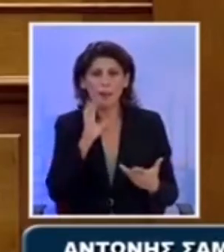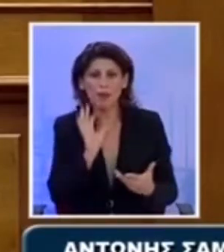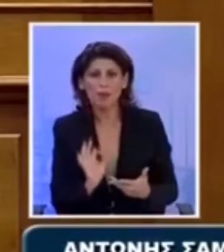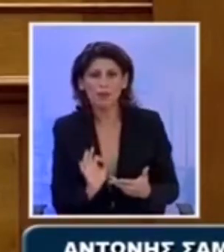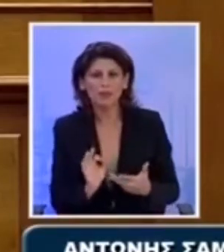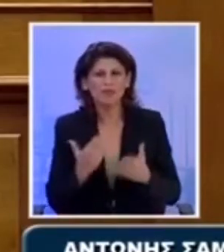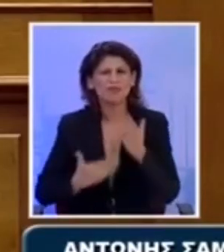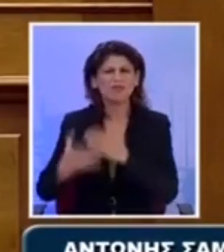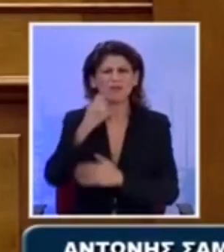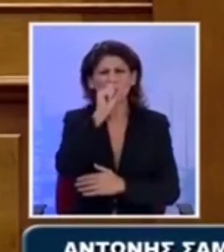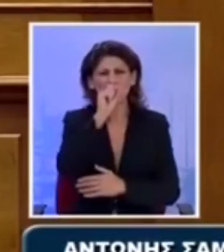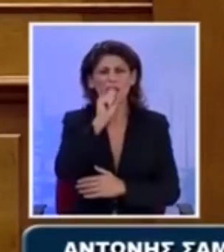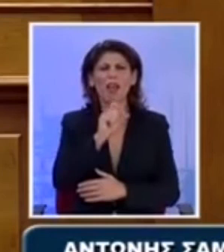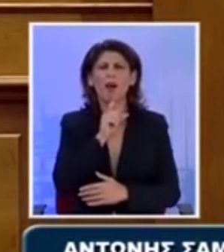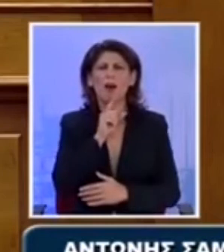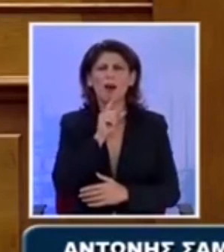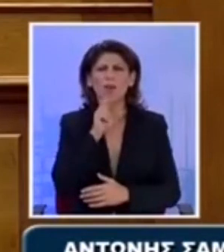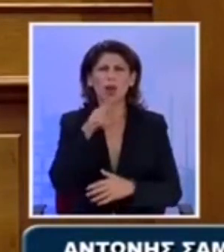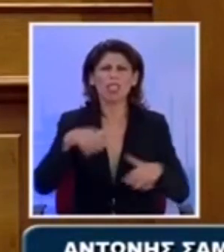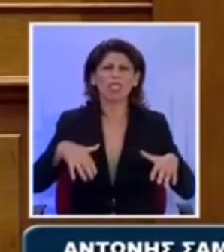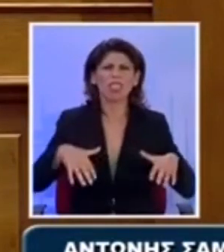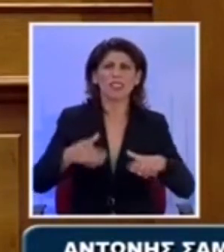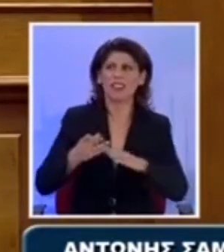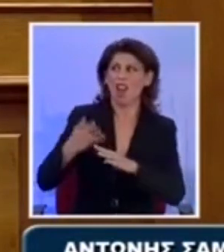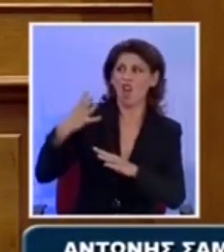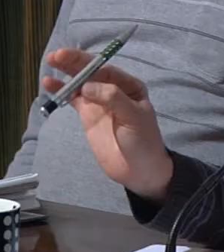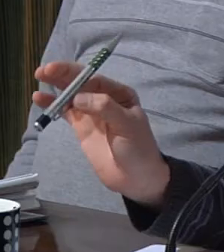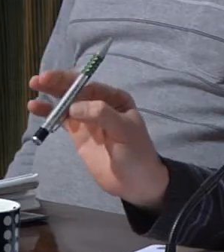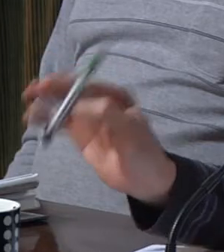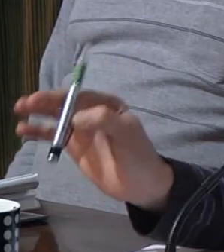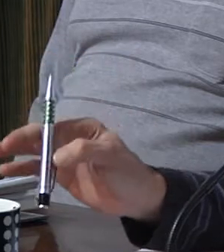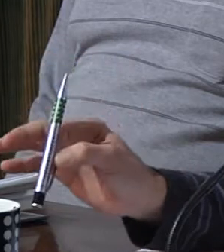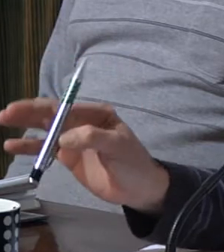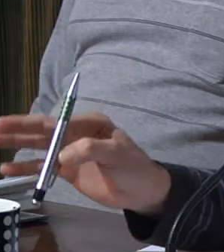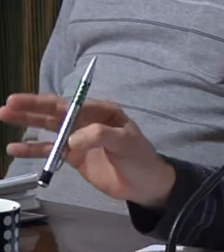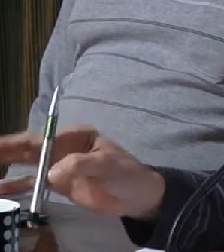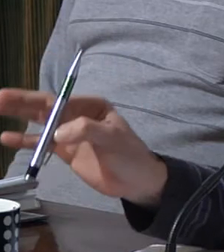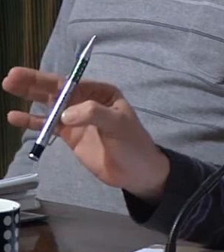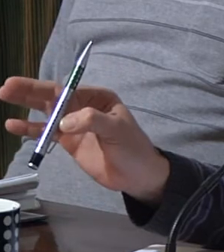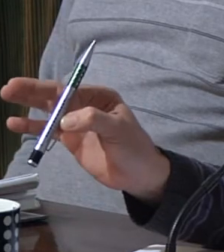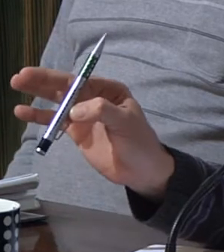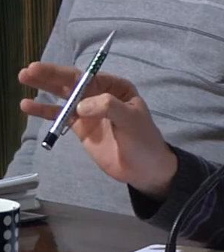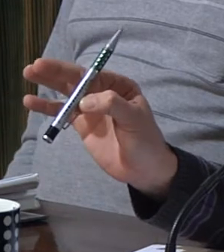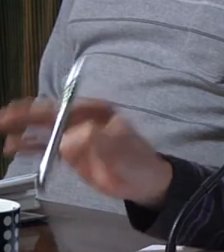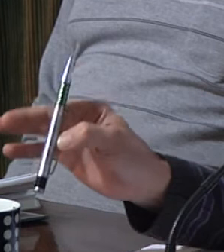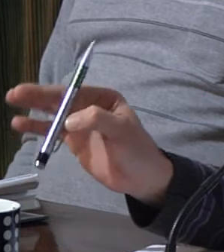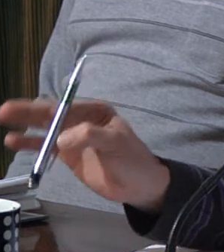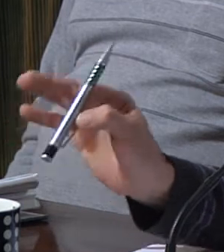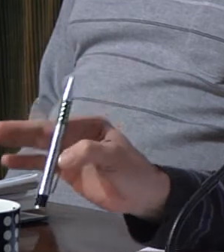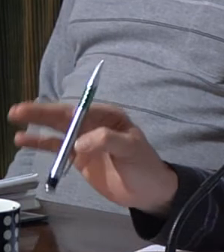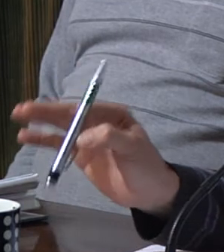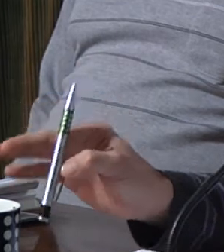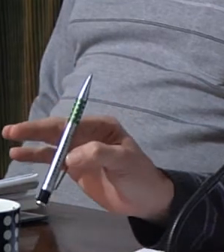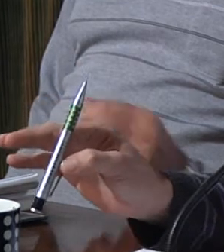πραγματικότητα είστε πιο παλιοί και από τους δεινόσαυρους. Jurassic Park. Αυτή τη στιγμή η ΣΥΡΟ, το Δημοτικό